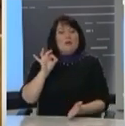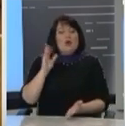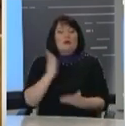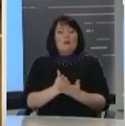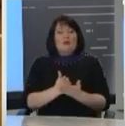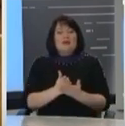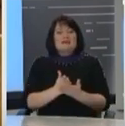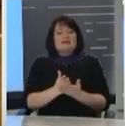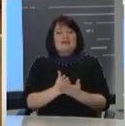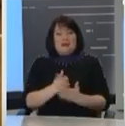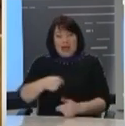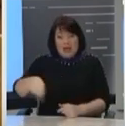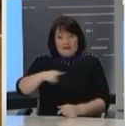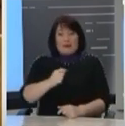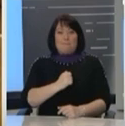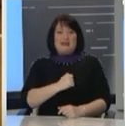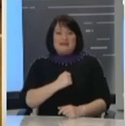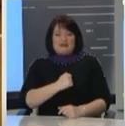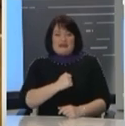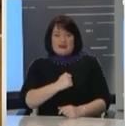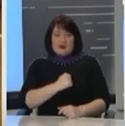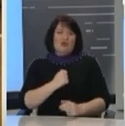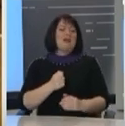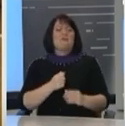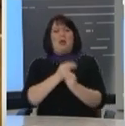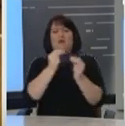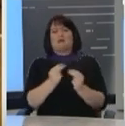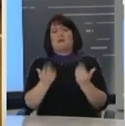είχαν σχεδόν τη βεβαιότητα ήταν επιλογές που δεν έβγαιναν.